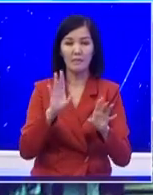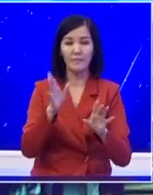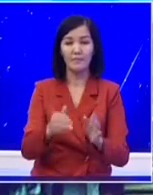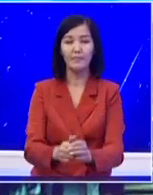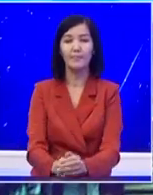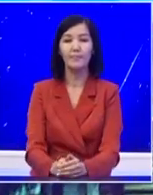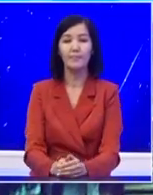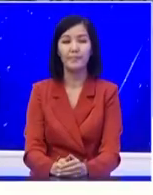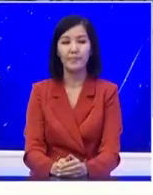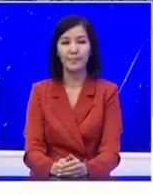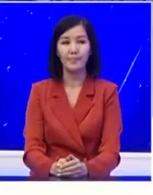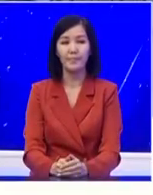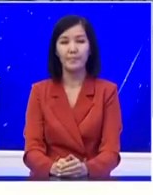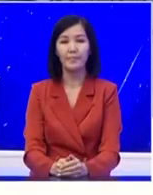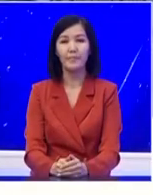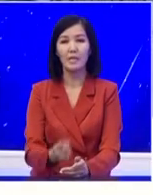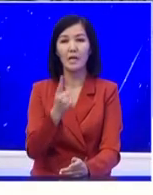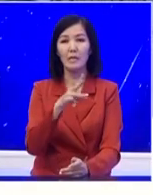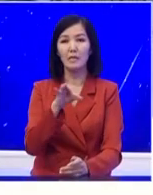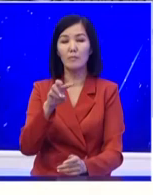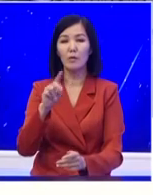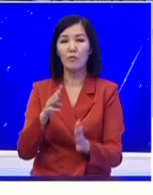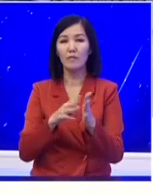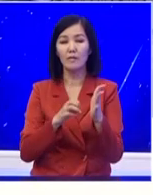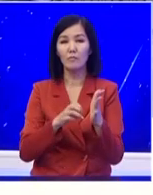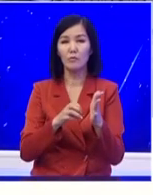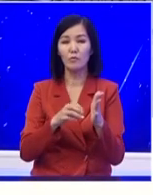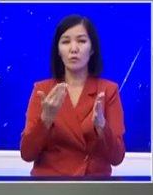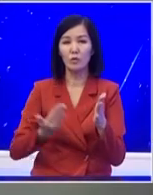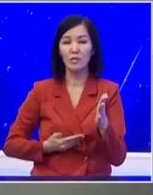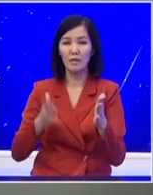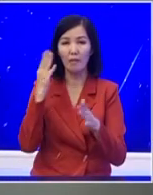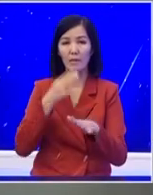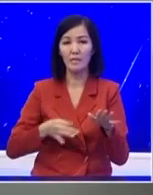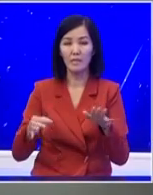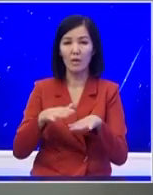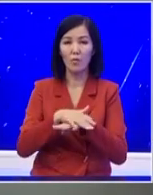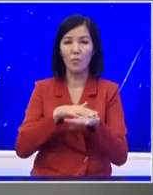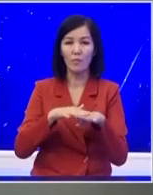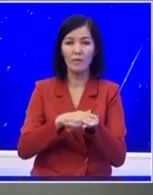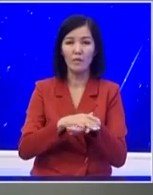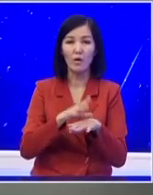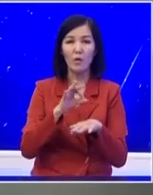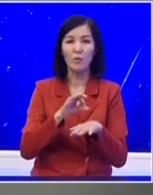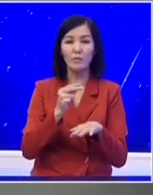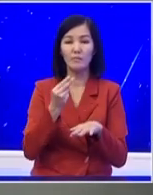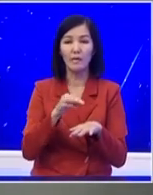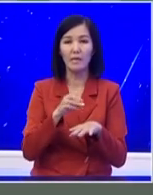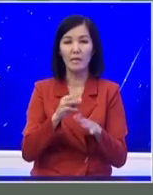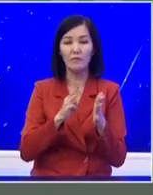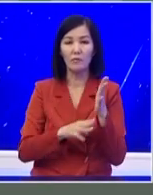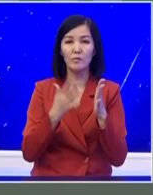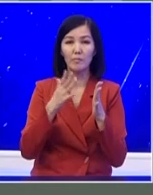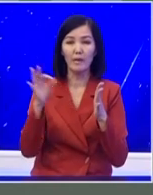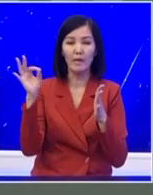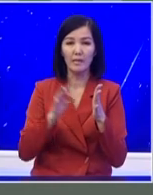Присяжная. Около 1 миллиона 800 тысяч жителей Алматинской области застраховались в системе ОСМС. 85% из них